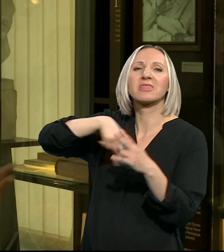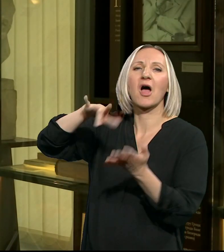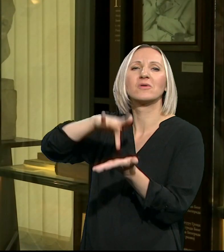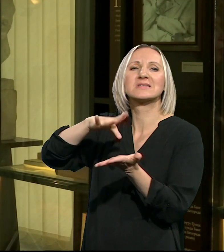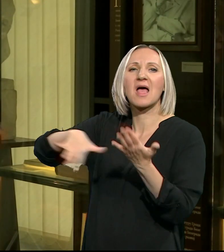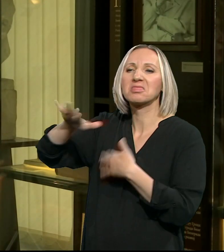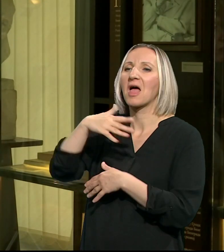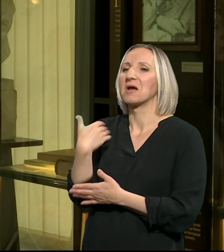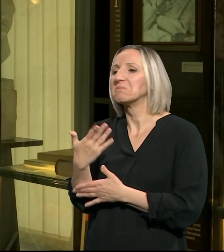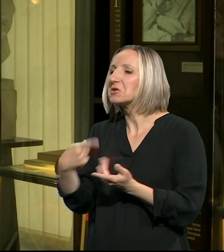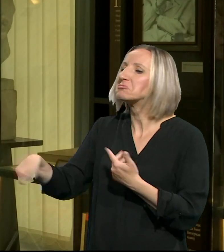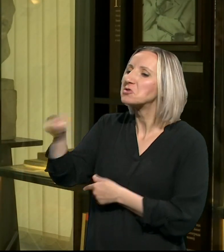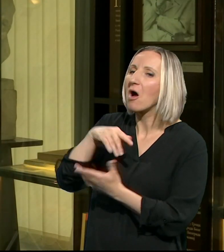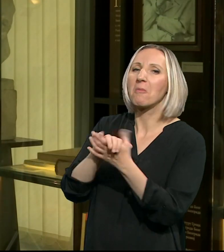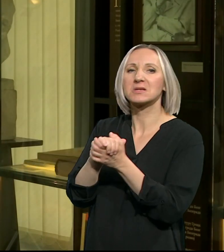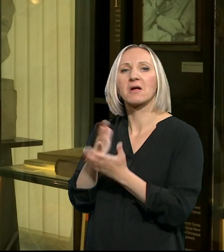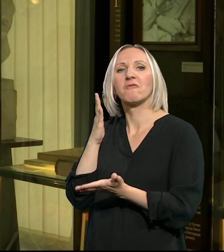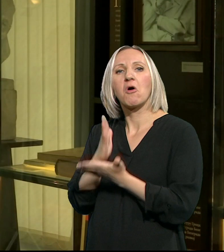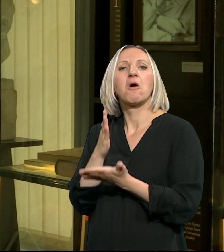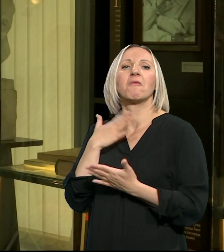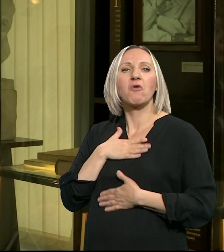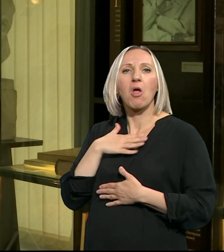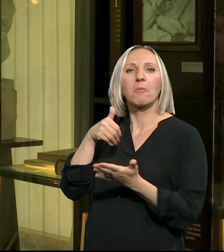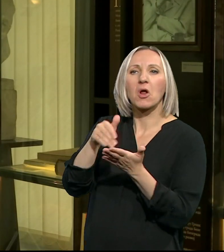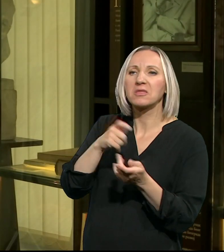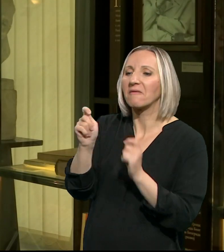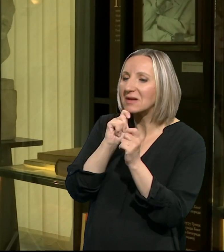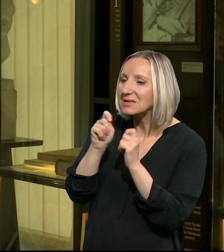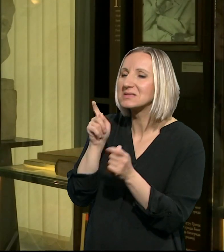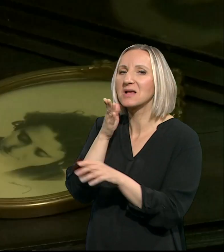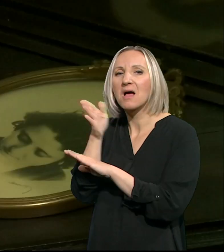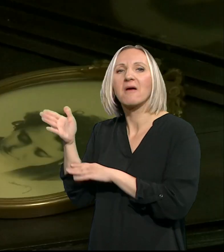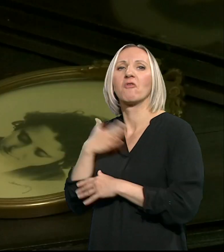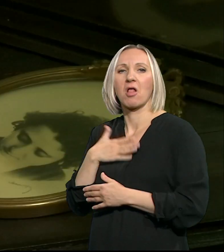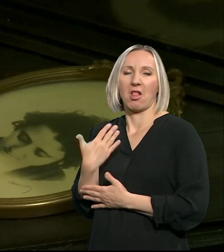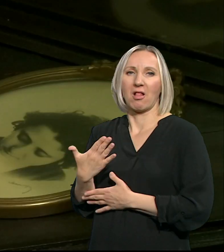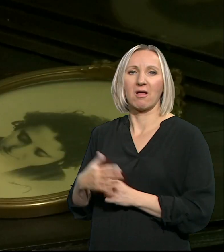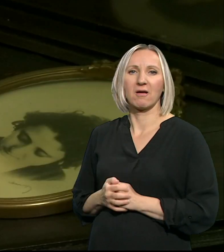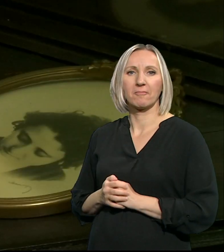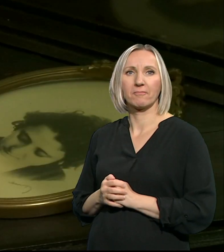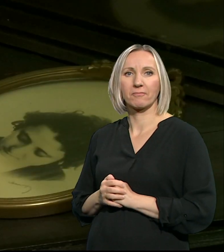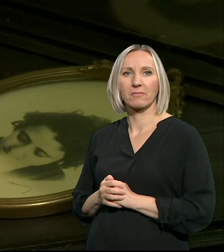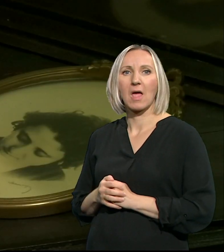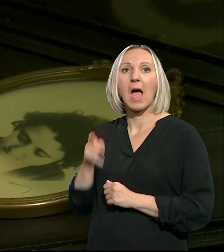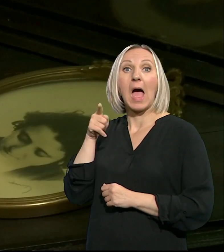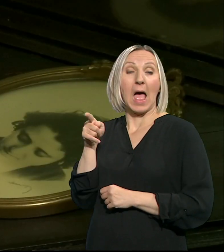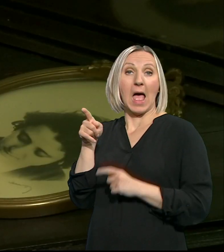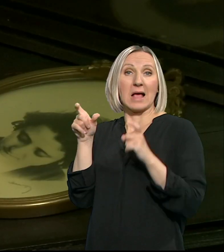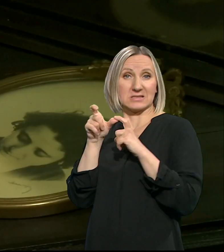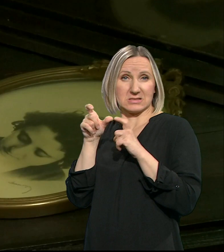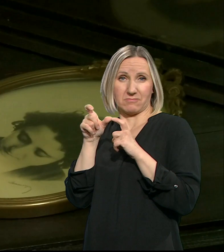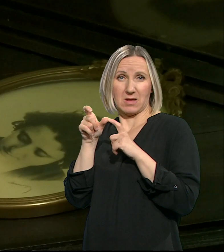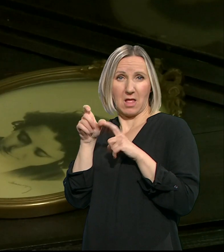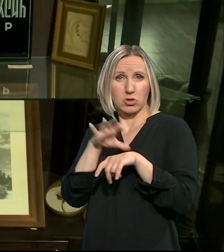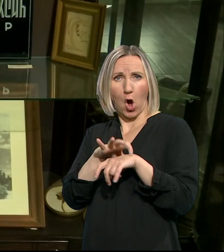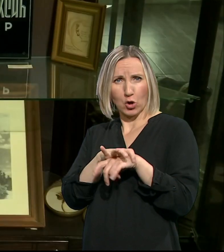svima pričao, pozdravljao se, volao da popričaju u prodavnici sa prodavačicom i tako redom. Ona je recimo dolazila vikendom i kada se zna da